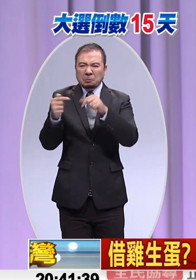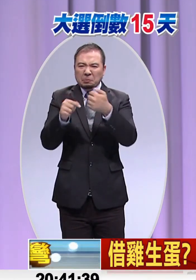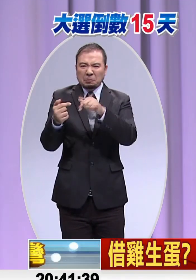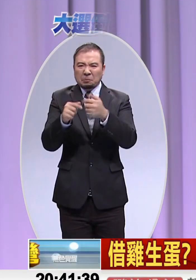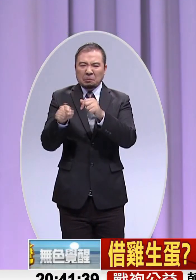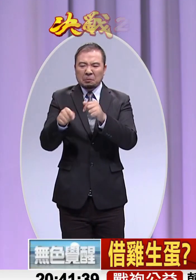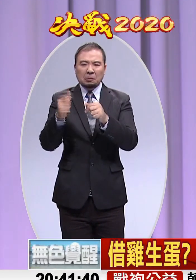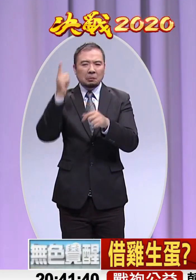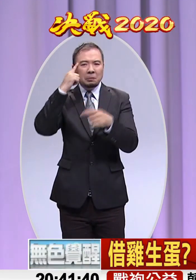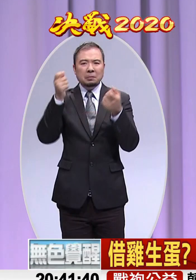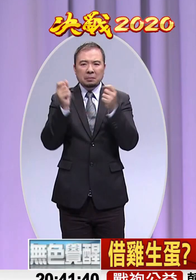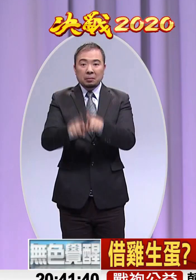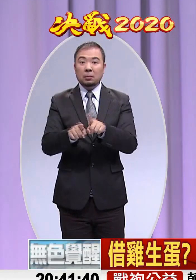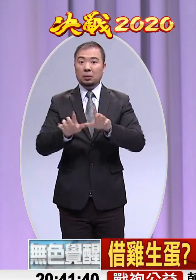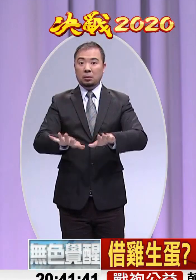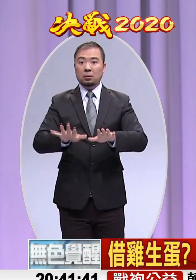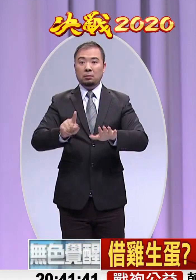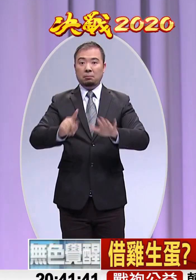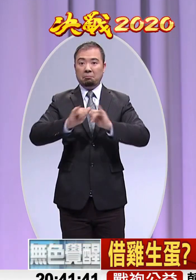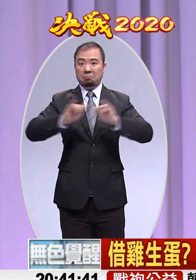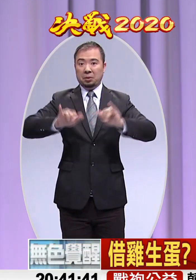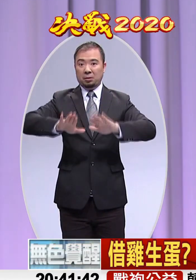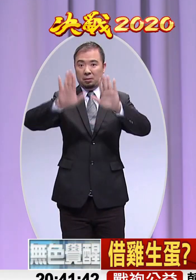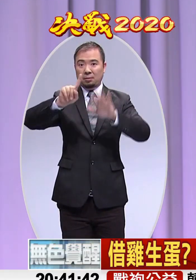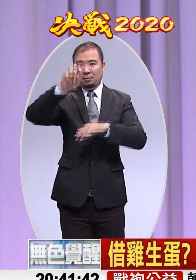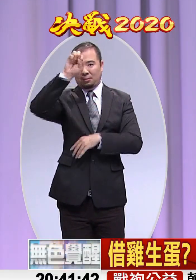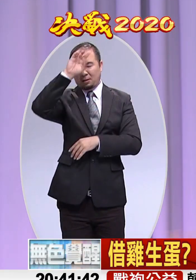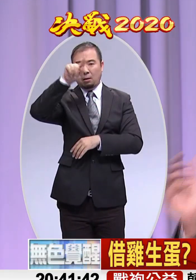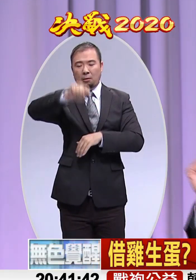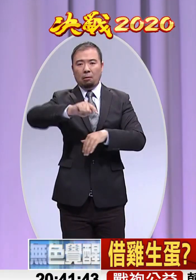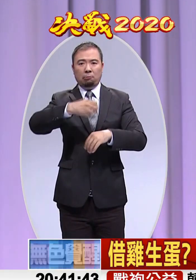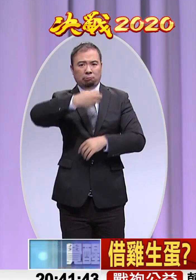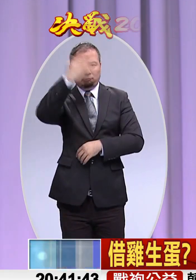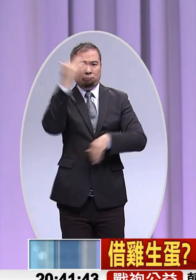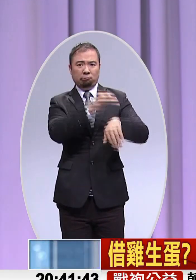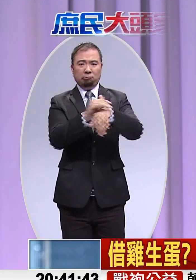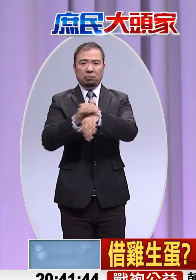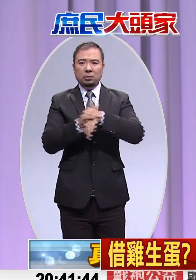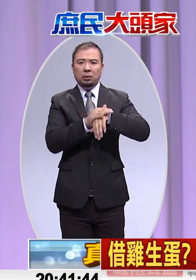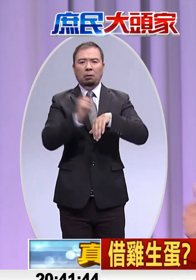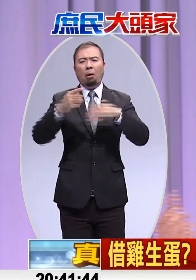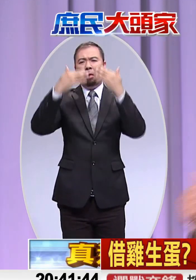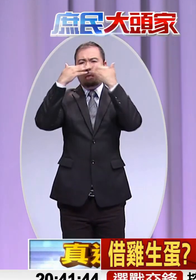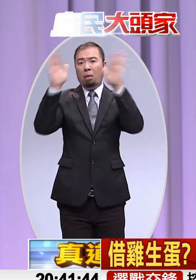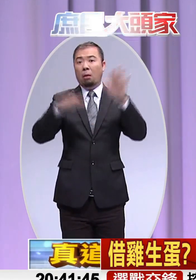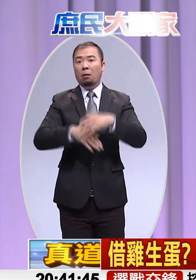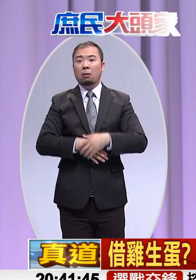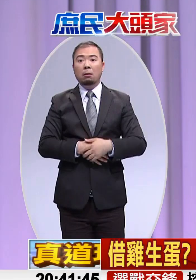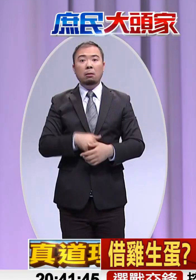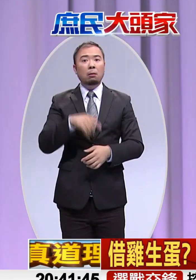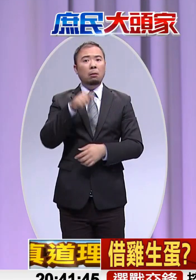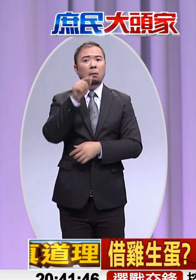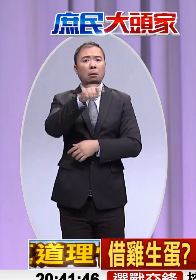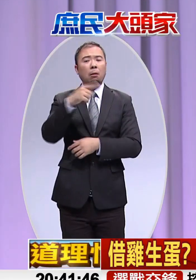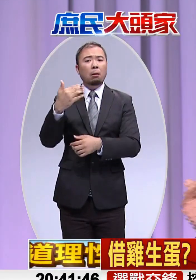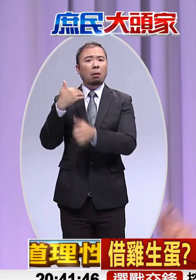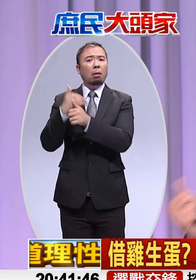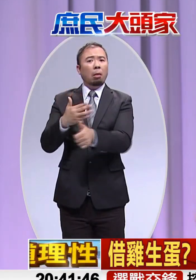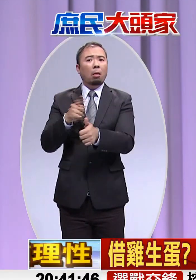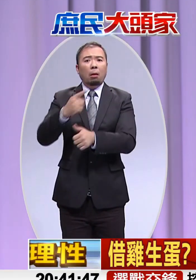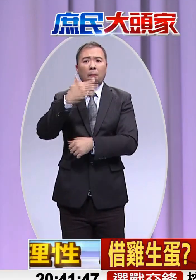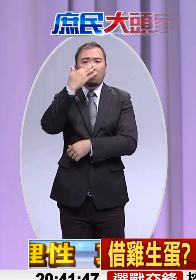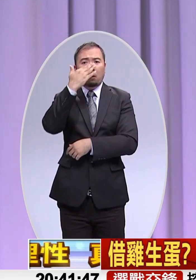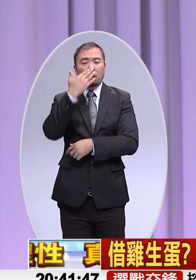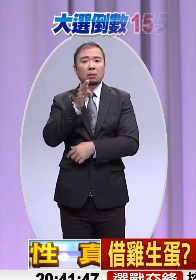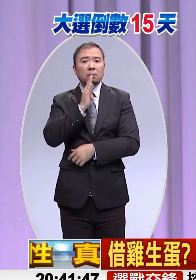民进党的政治精英都已经受不了新潮流了，你为什么不敢清党？你是没有胆量、没有